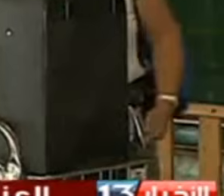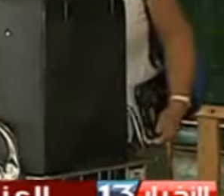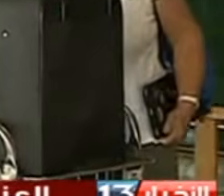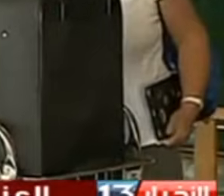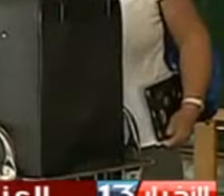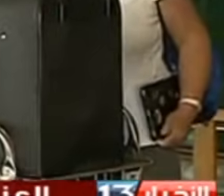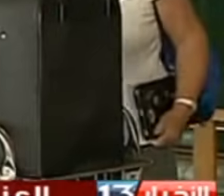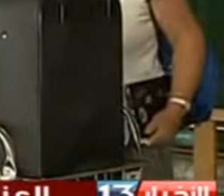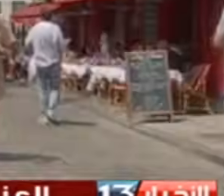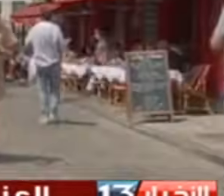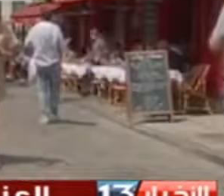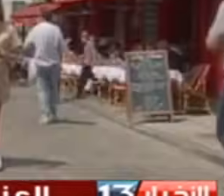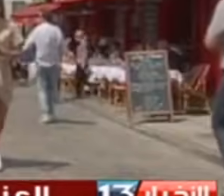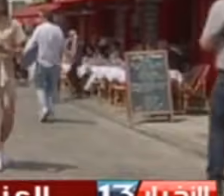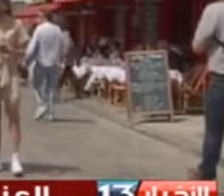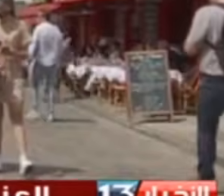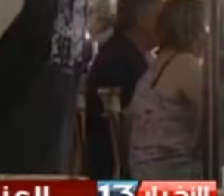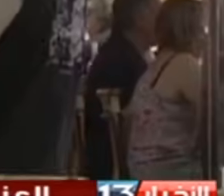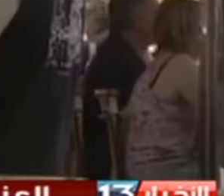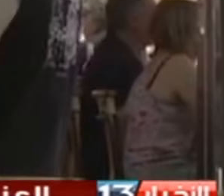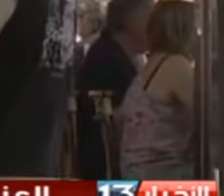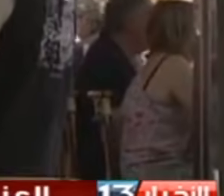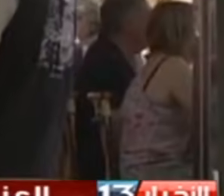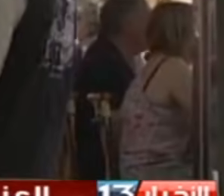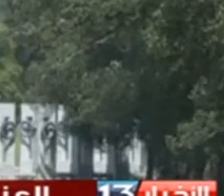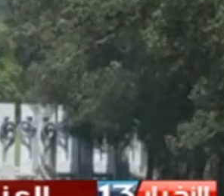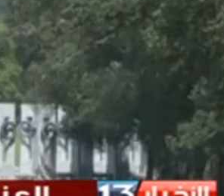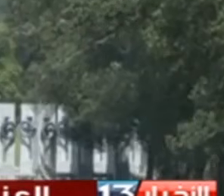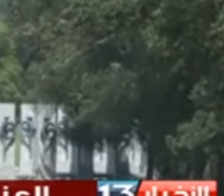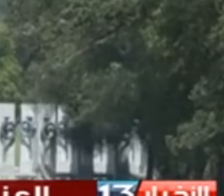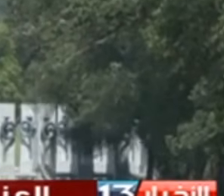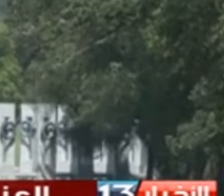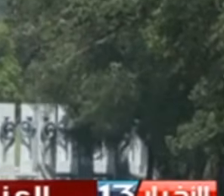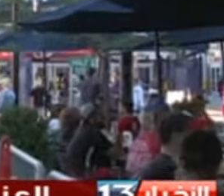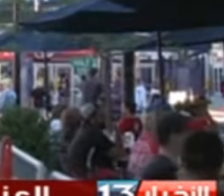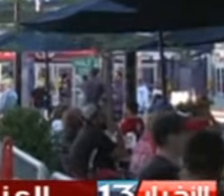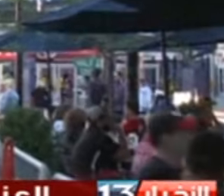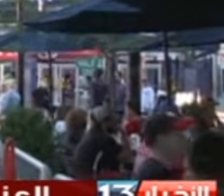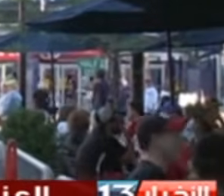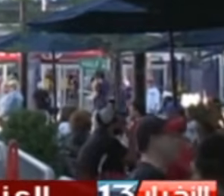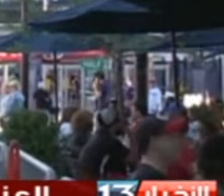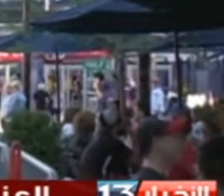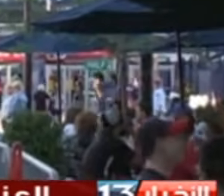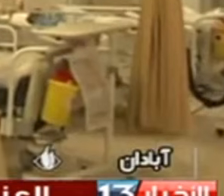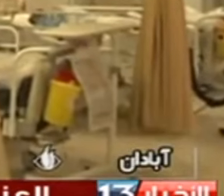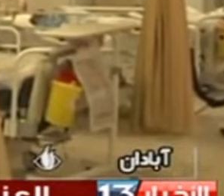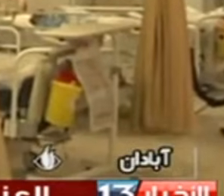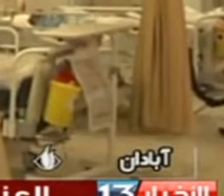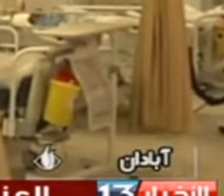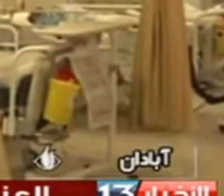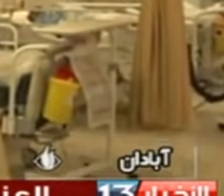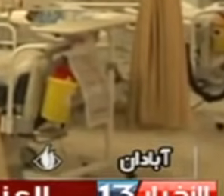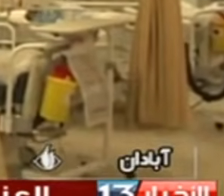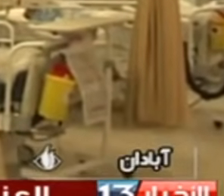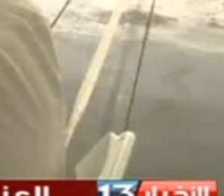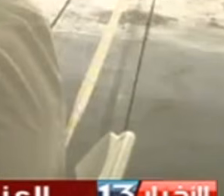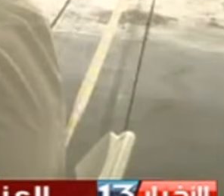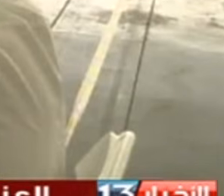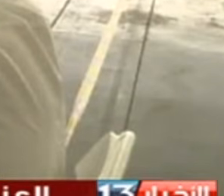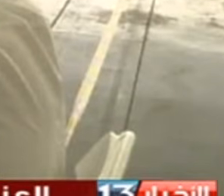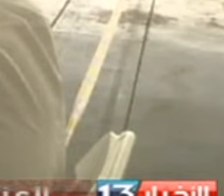يهدد الاقتصاد العالمي بخسائر تفوق 4000 مليار دولار نتيجة جائحة كوفيد.